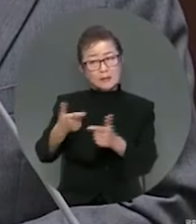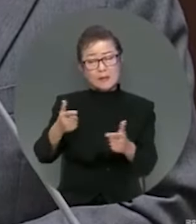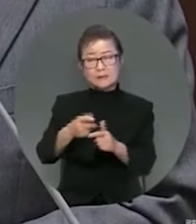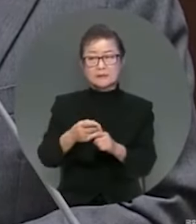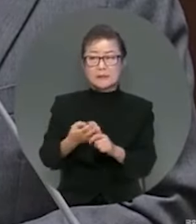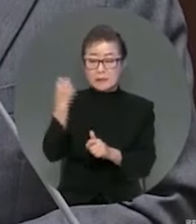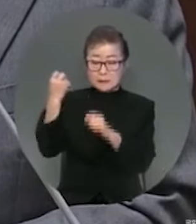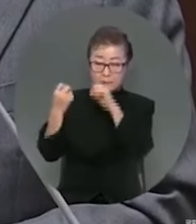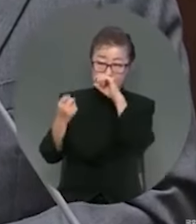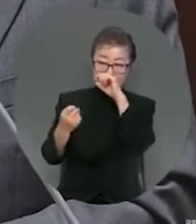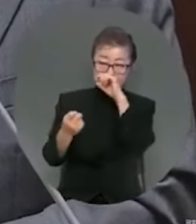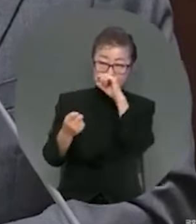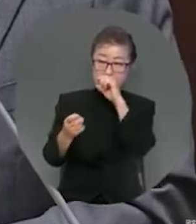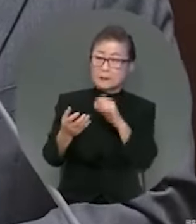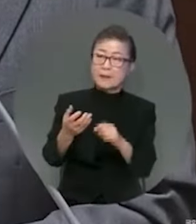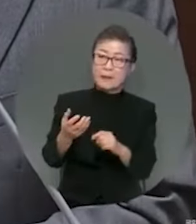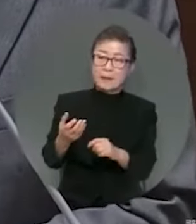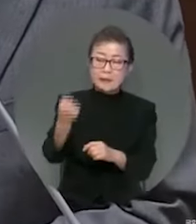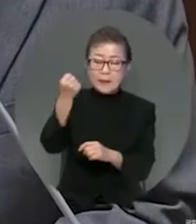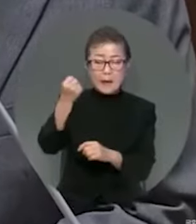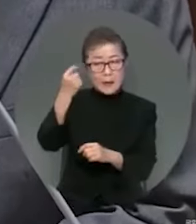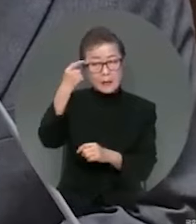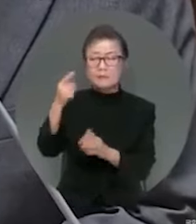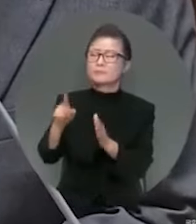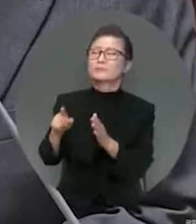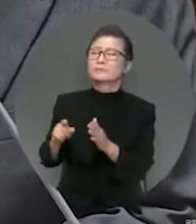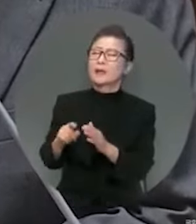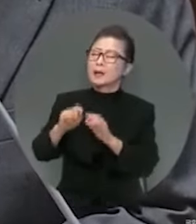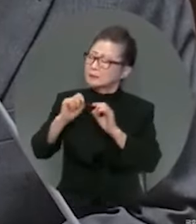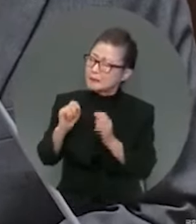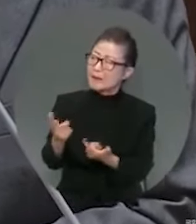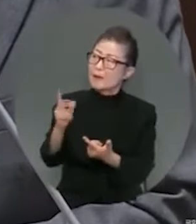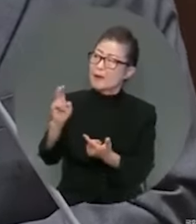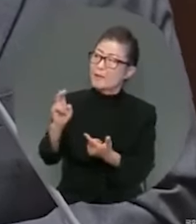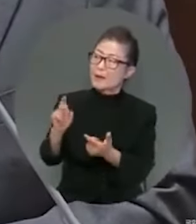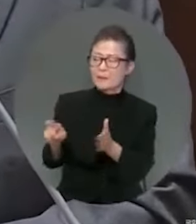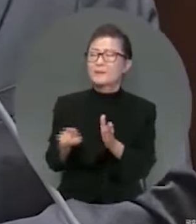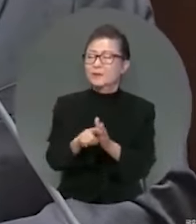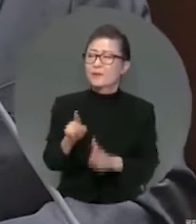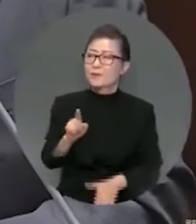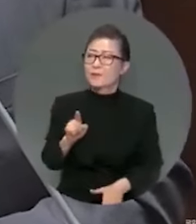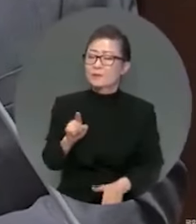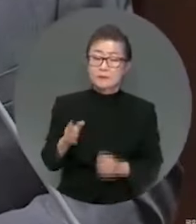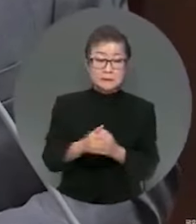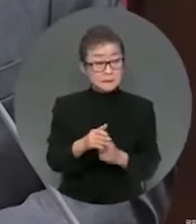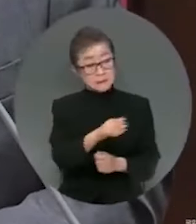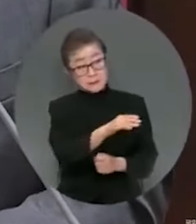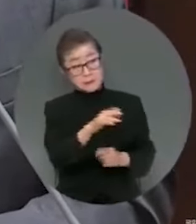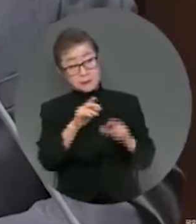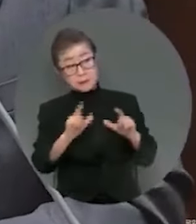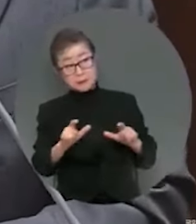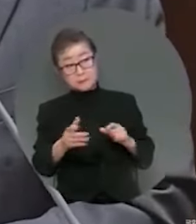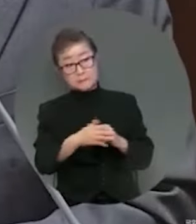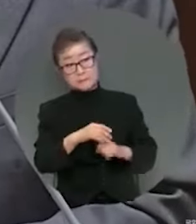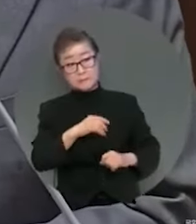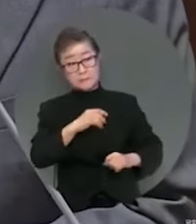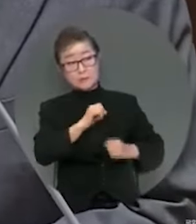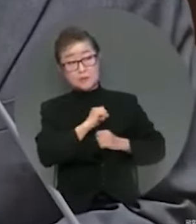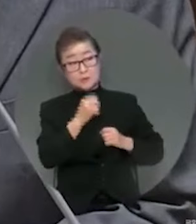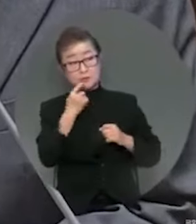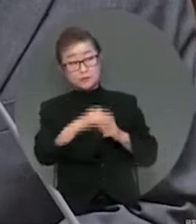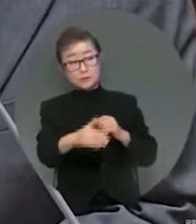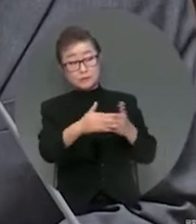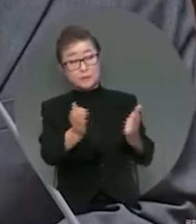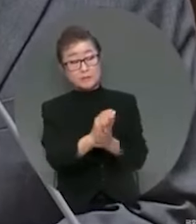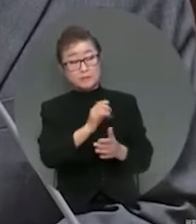않으리라고 저는 믿고 싶습니다. 그리고 민주당이 계엄령 괴담을 계속해서 유포하는데 그 이유도 마찬가지다, 저는 그렇게